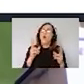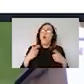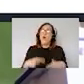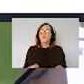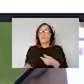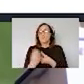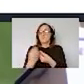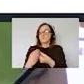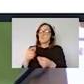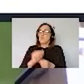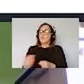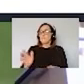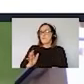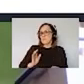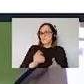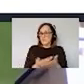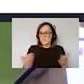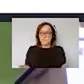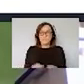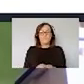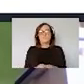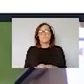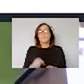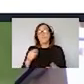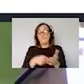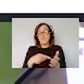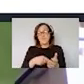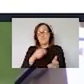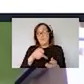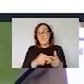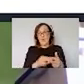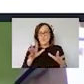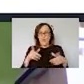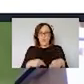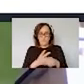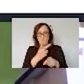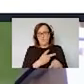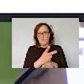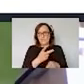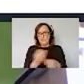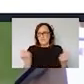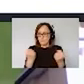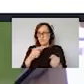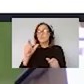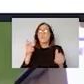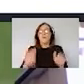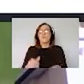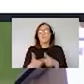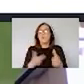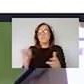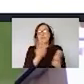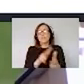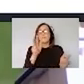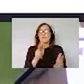daje mi pewne bezpieczeństwo. I drodzy Państwo, w tym narzędziu, wchodzi Państwa mnóstwo jak zwykle, w tym narzędziu co mogę zrobić?